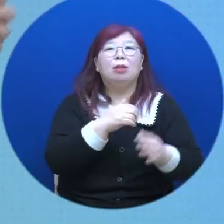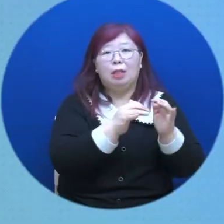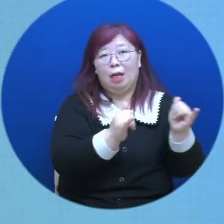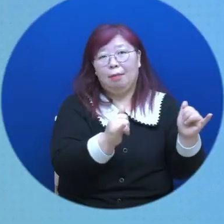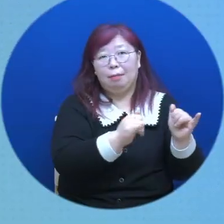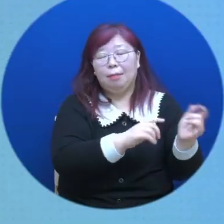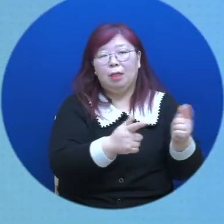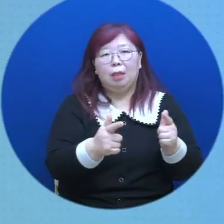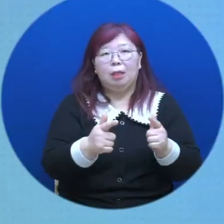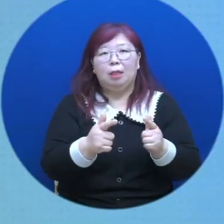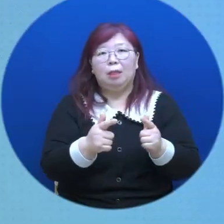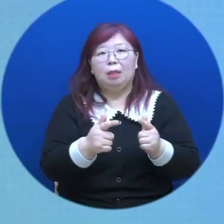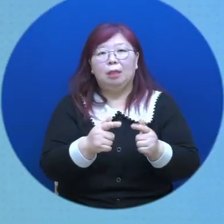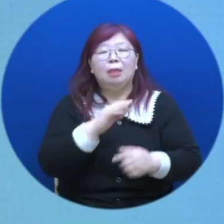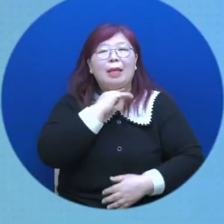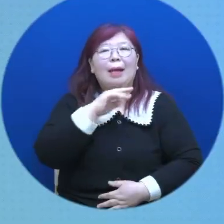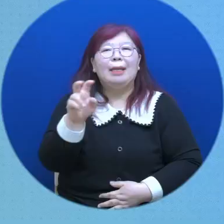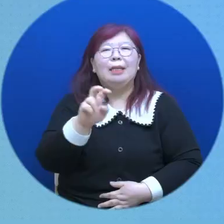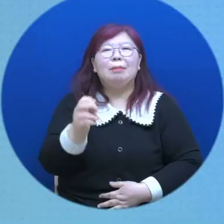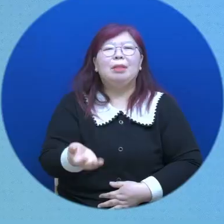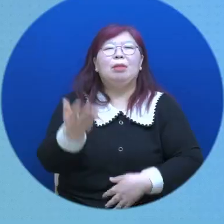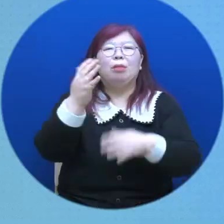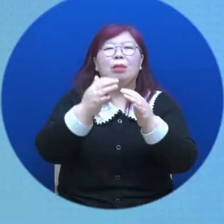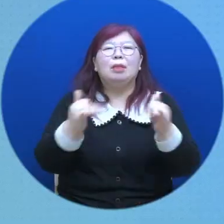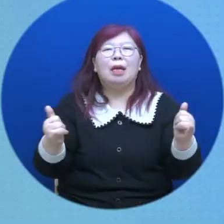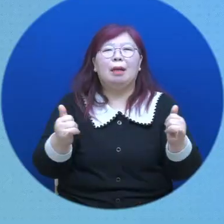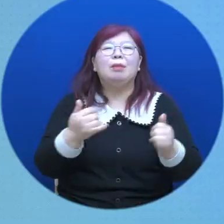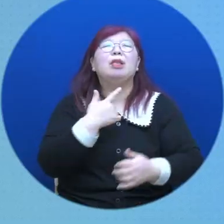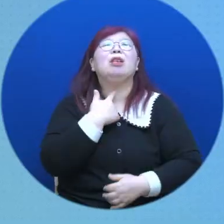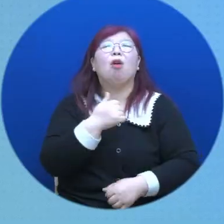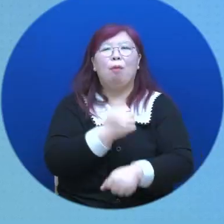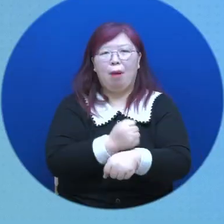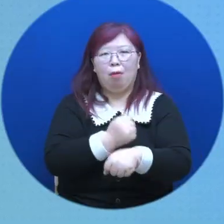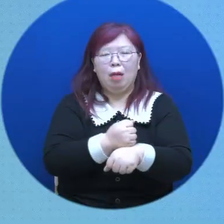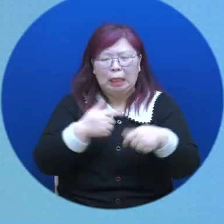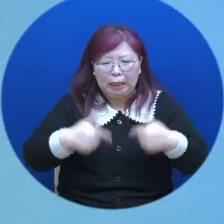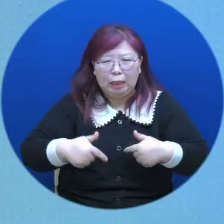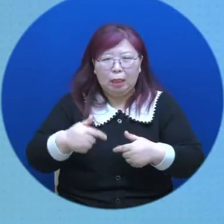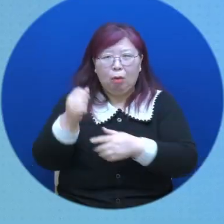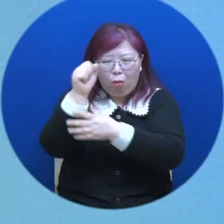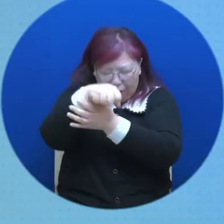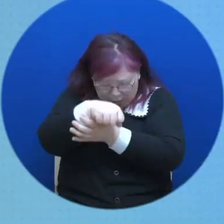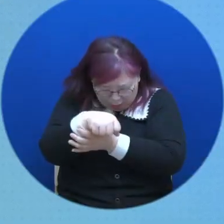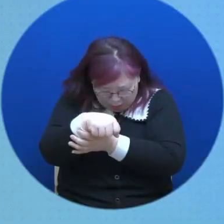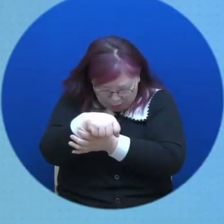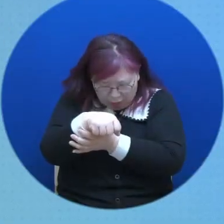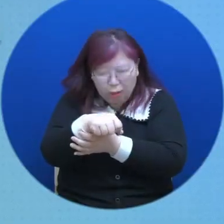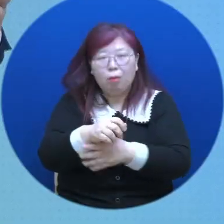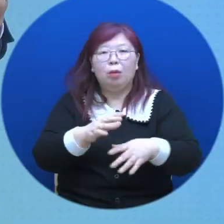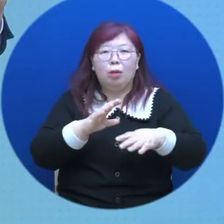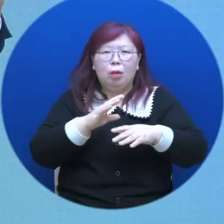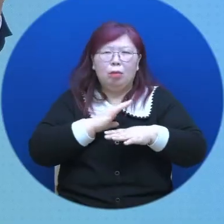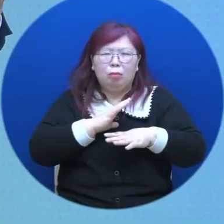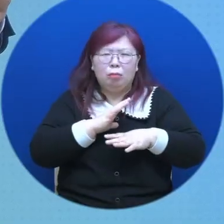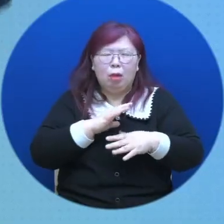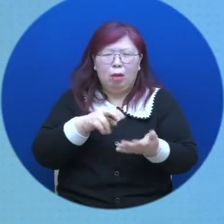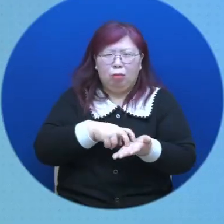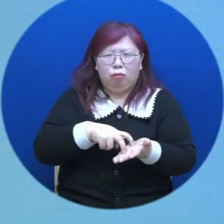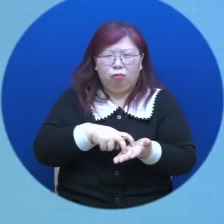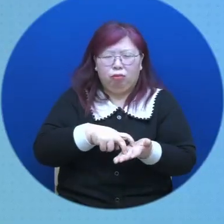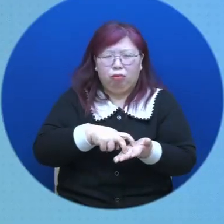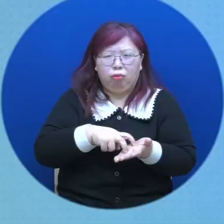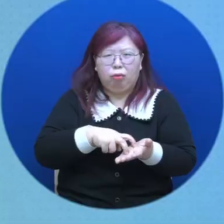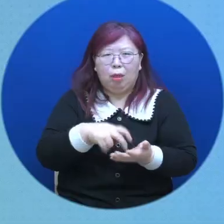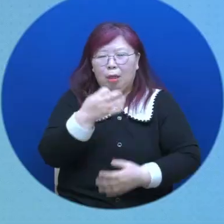된 남자들의 인생이었단 말이죠. 땅만 보고 산 거예요. 두려움에 떨면서